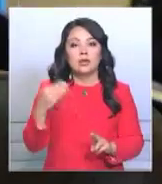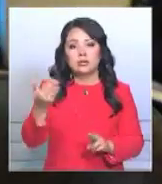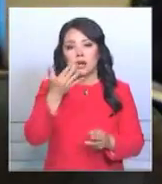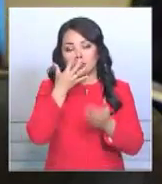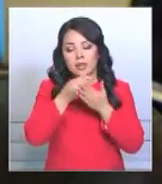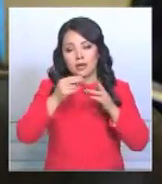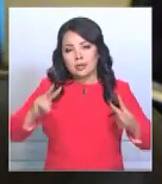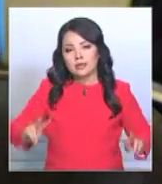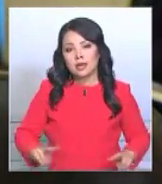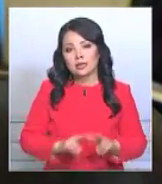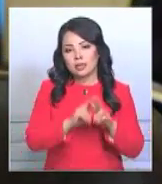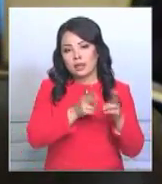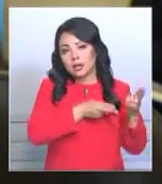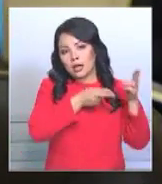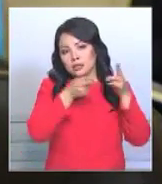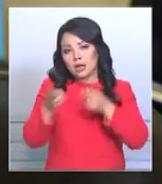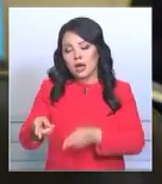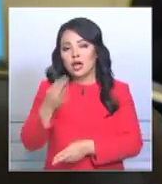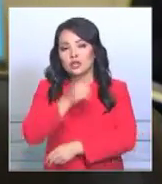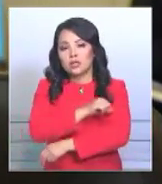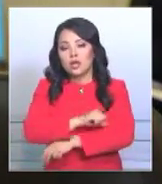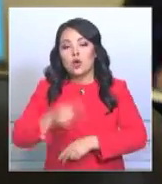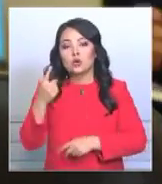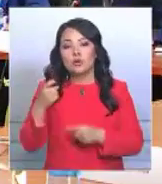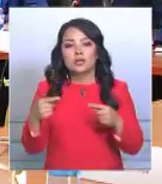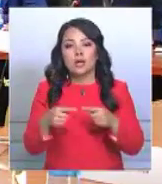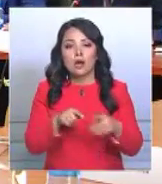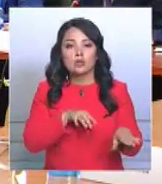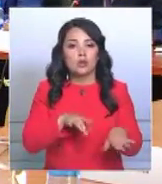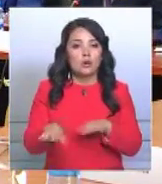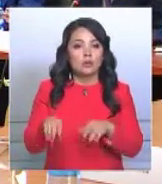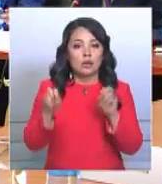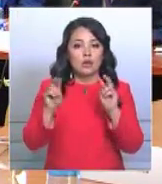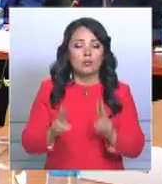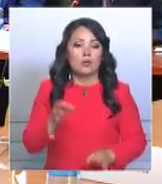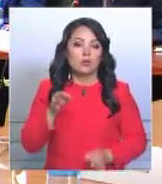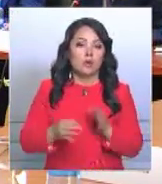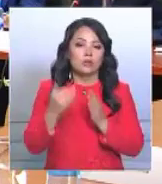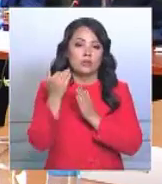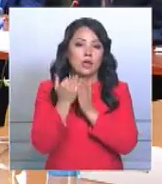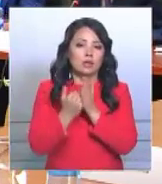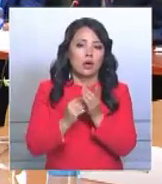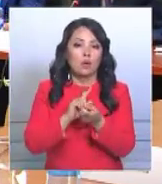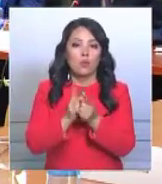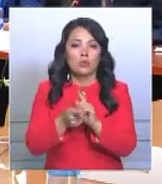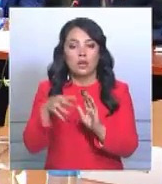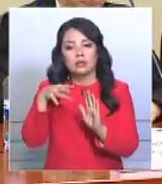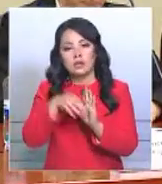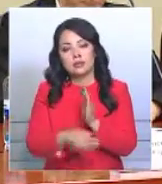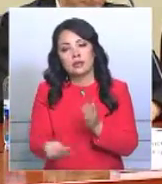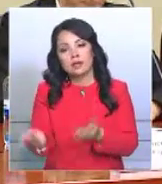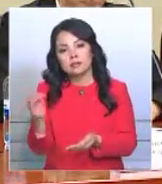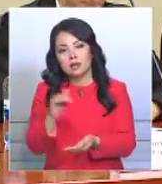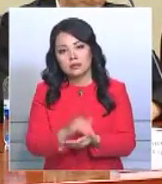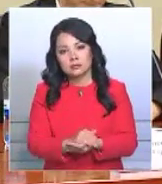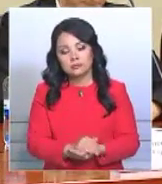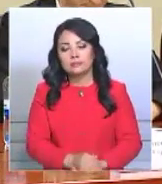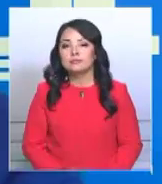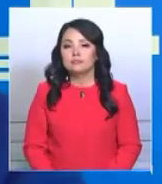келді. Шетелдік меймандар 100 нақты қадам аясында сот жүйесінде орын алған өзгерістермен танысады.